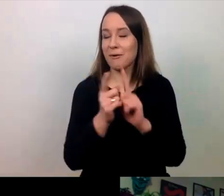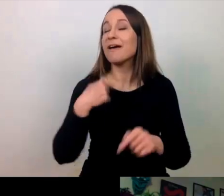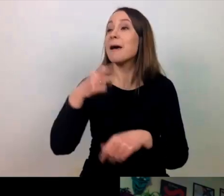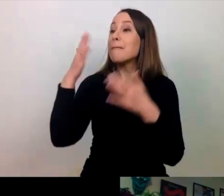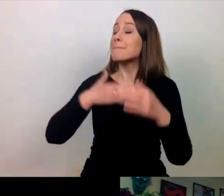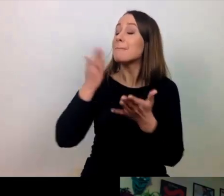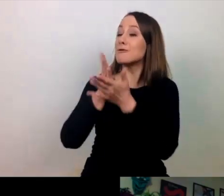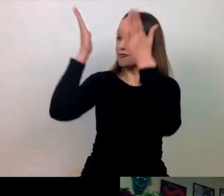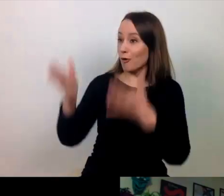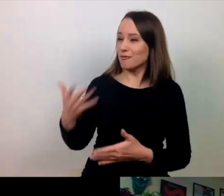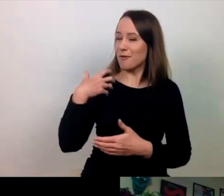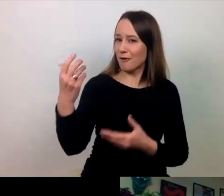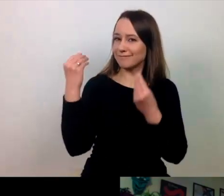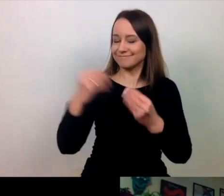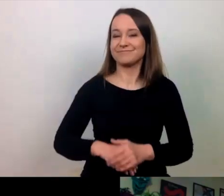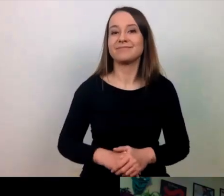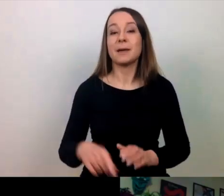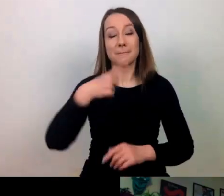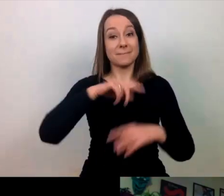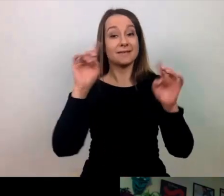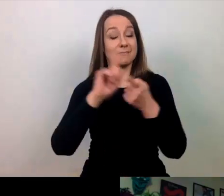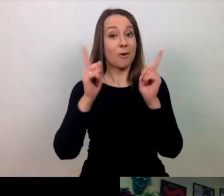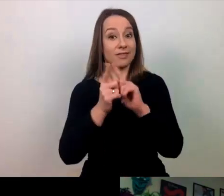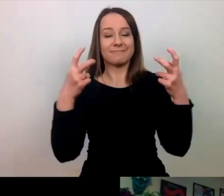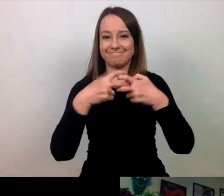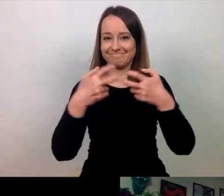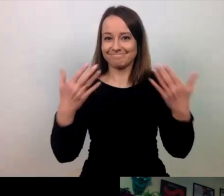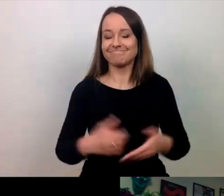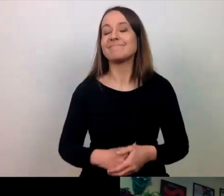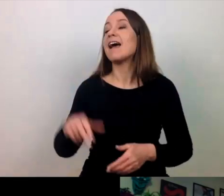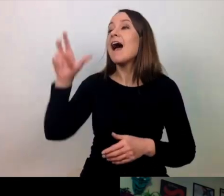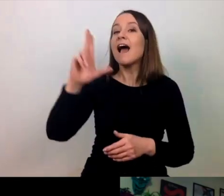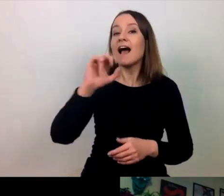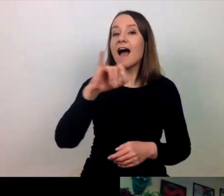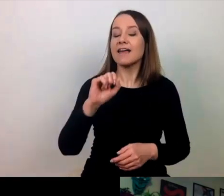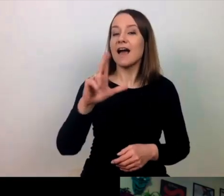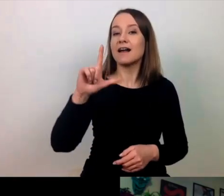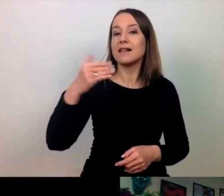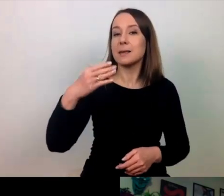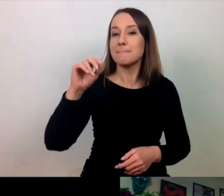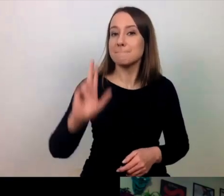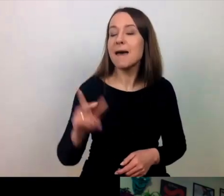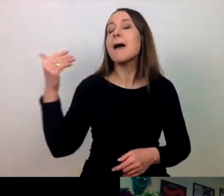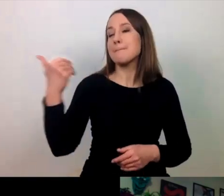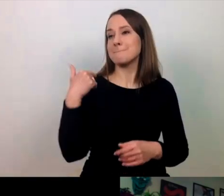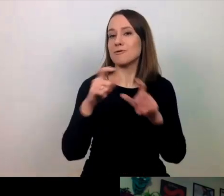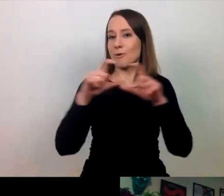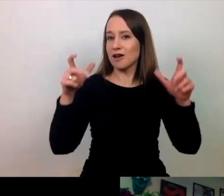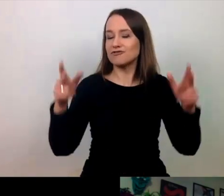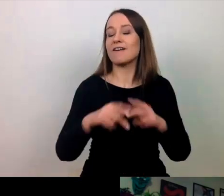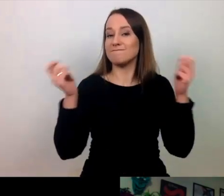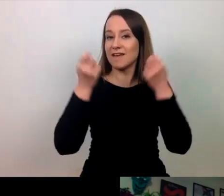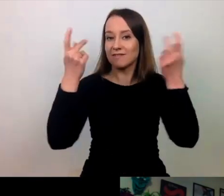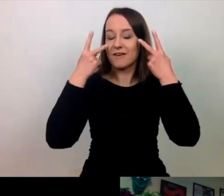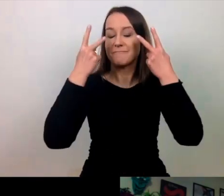A ja już przedstawiam. Spotykamy się wirtualnie. Naszym gościem jest Kaja Klimek. Kaja była z nami już podczas przejść, podczas drugiej odsłony